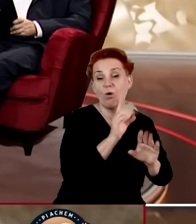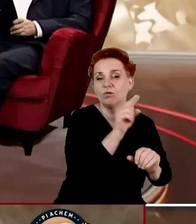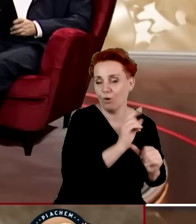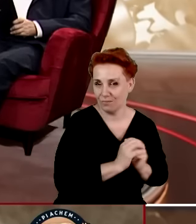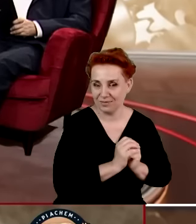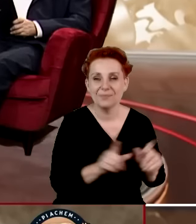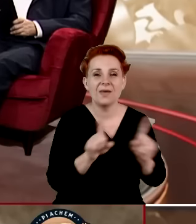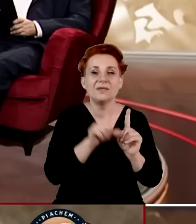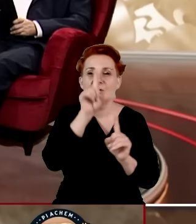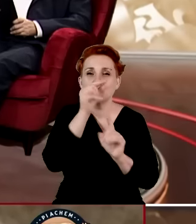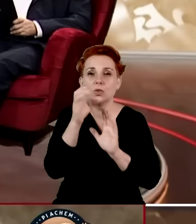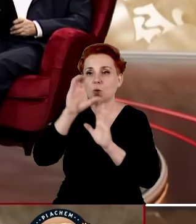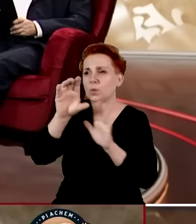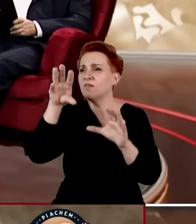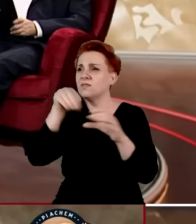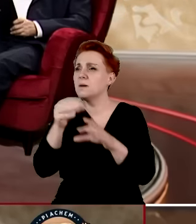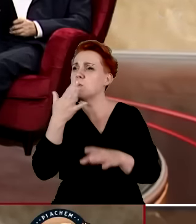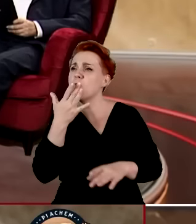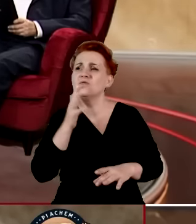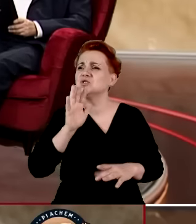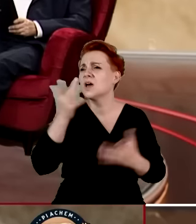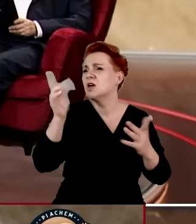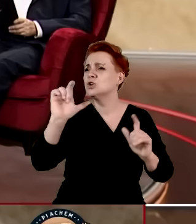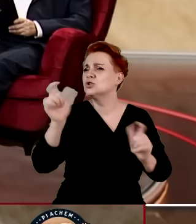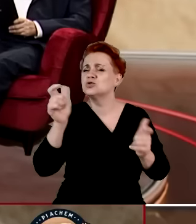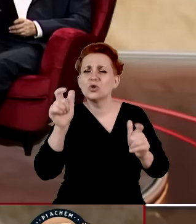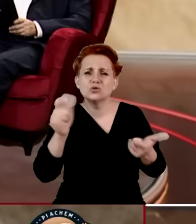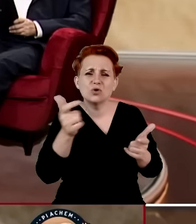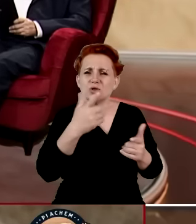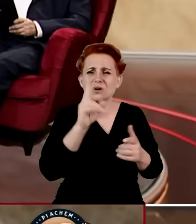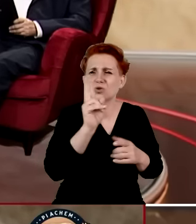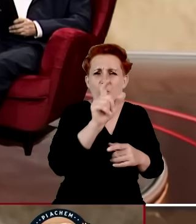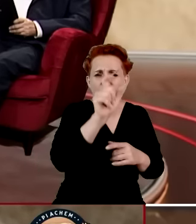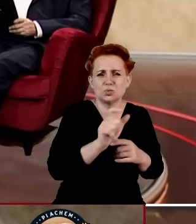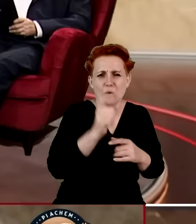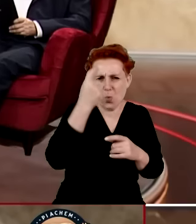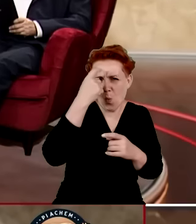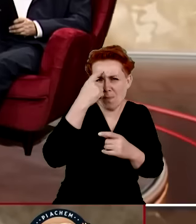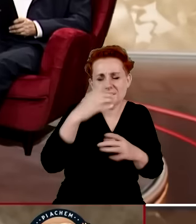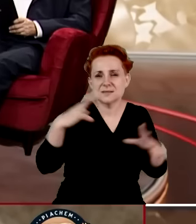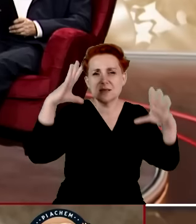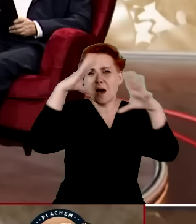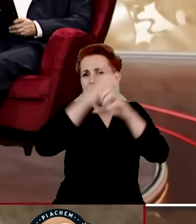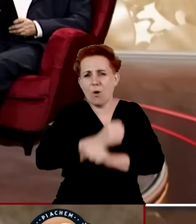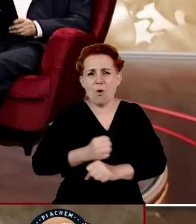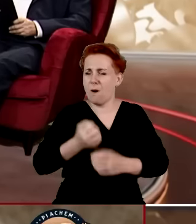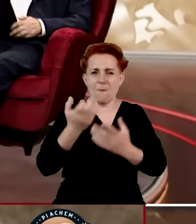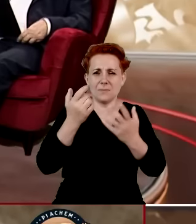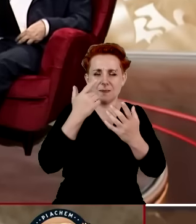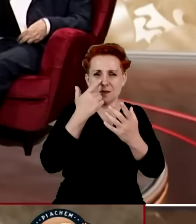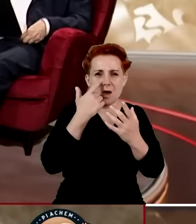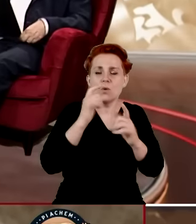tym tweecie była zawarta, że no no jakiś tam papraluch głupek zapomniał wysłać tam jakiegoś